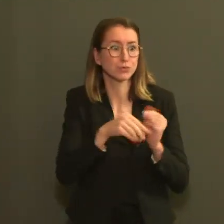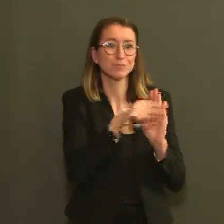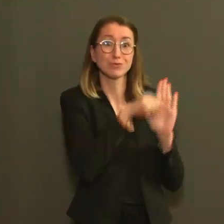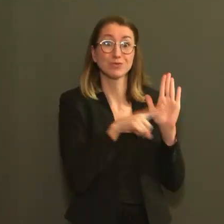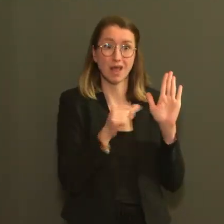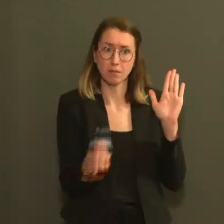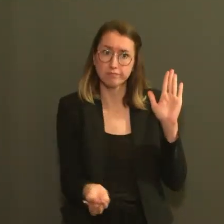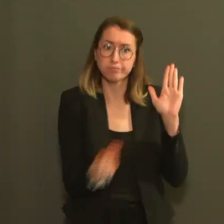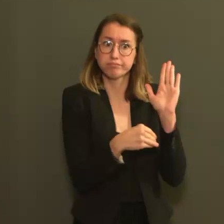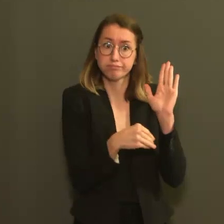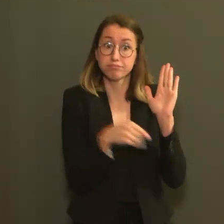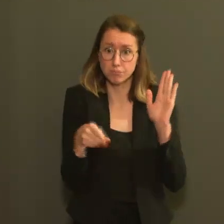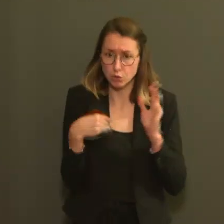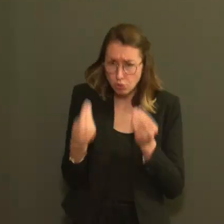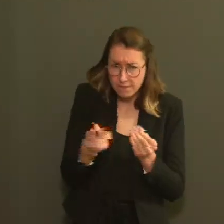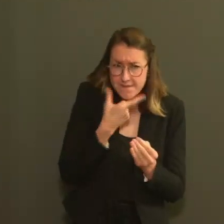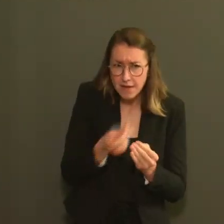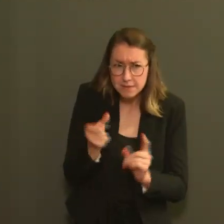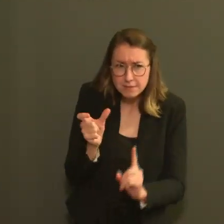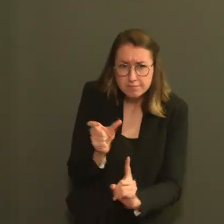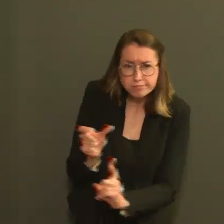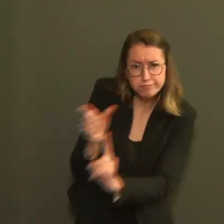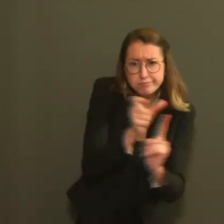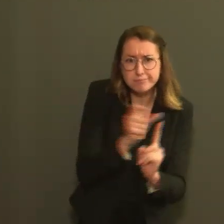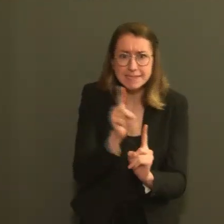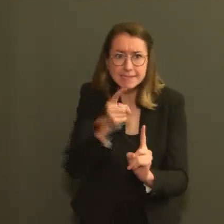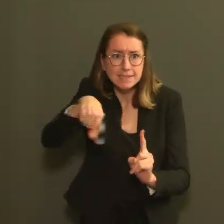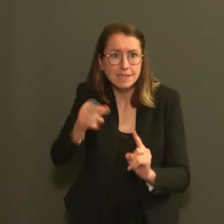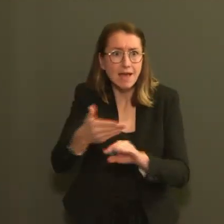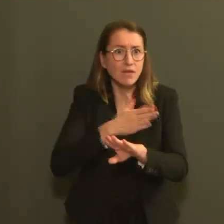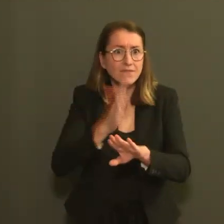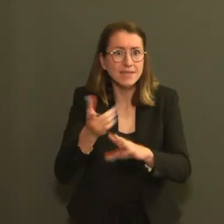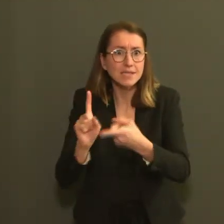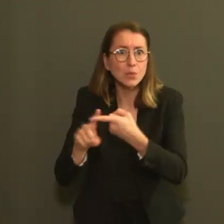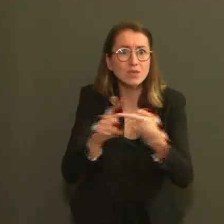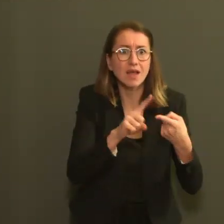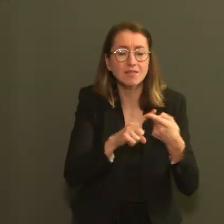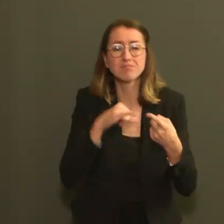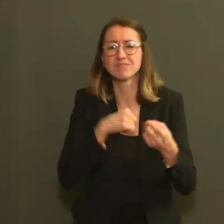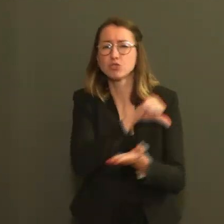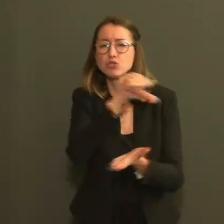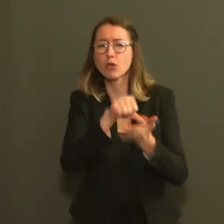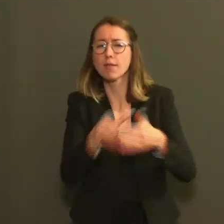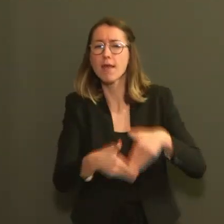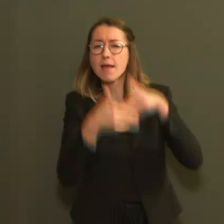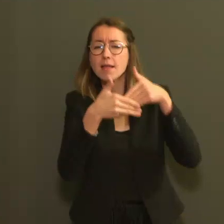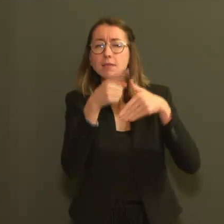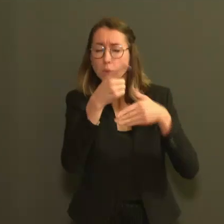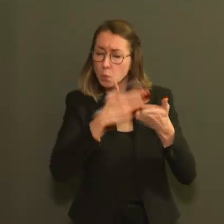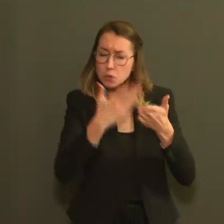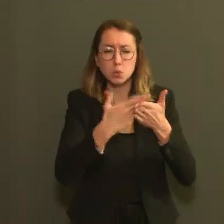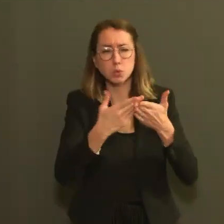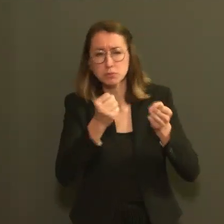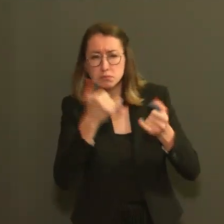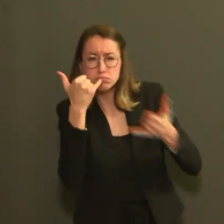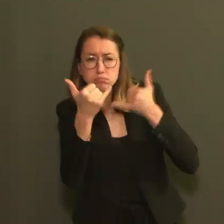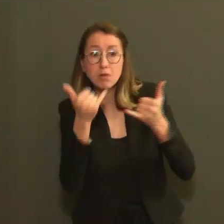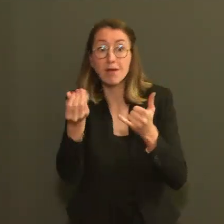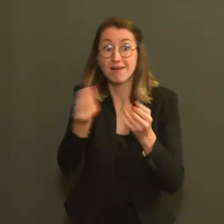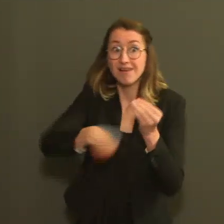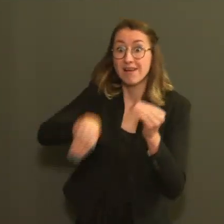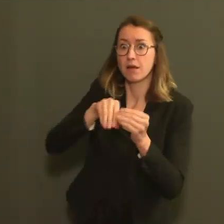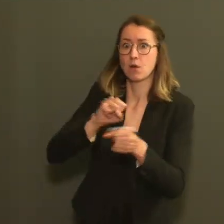contact. Le suivi de contact traditionnel, lui, évidemment, continue bel et bien. Il n'y a pas de problème avec cela. Plus d'1 million